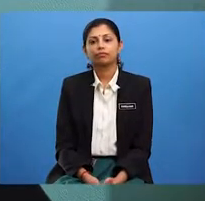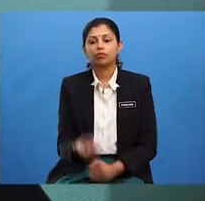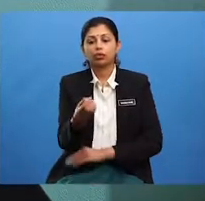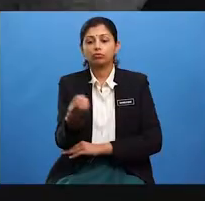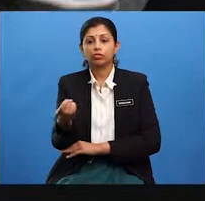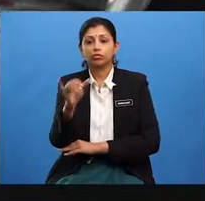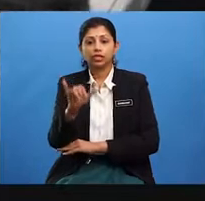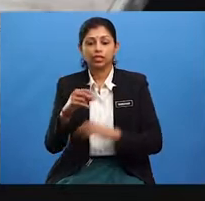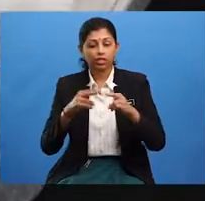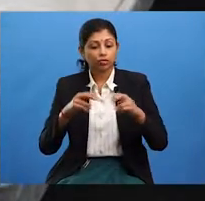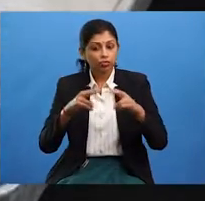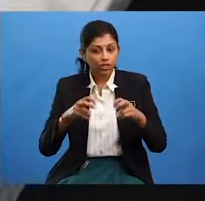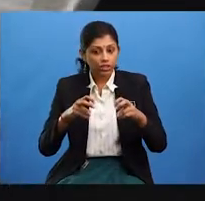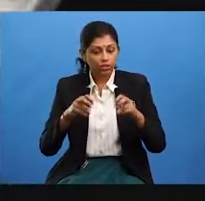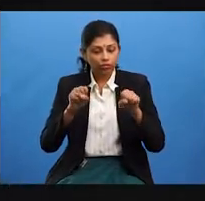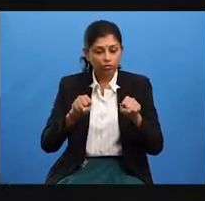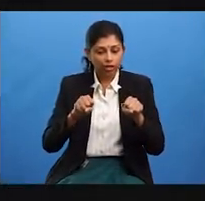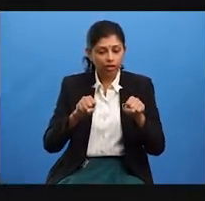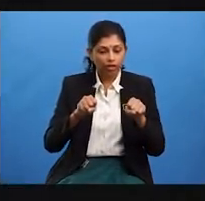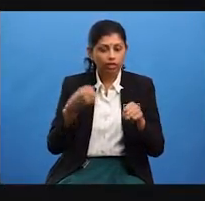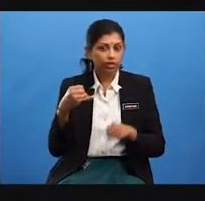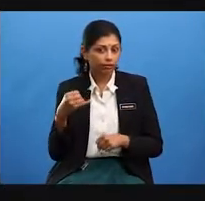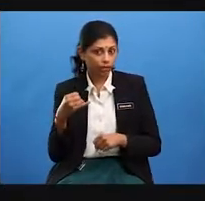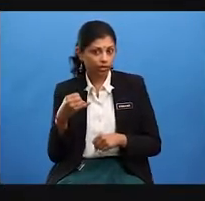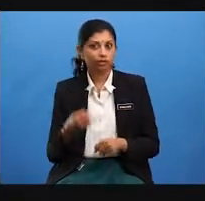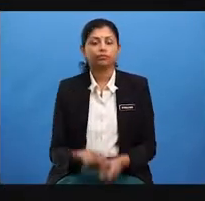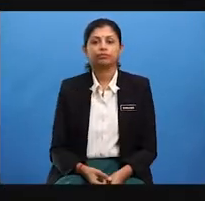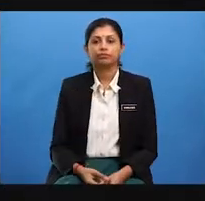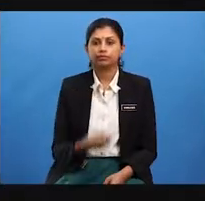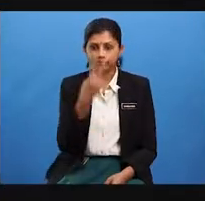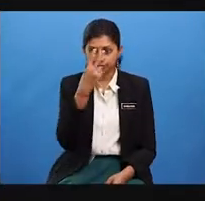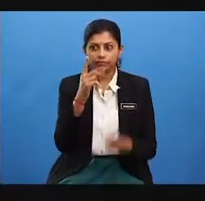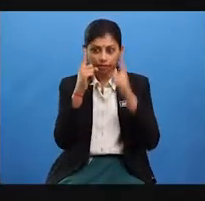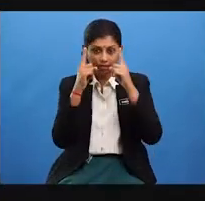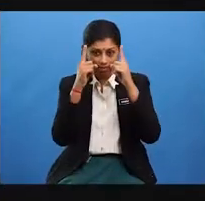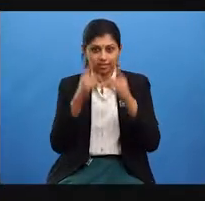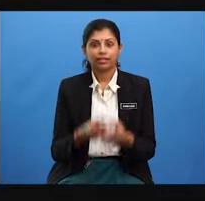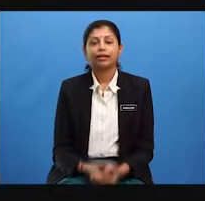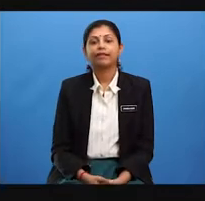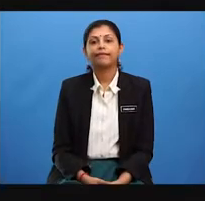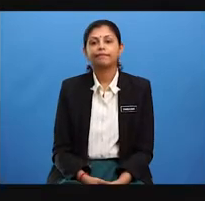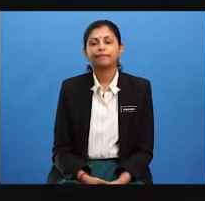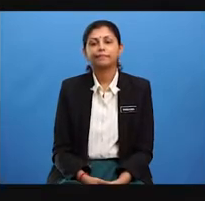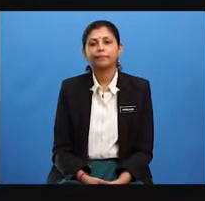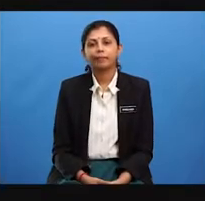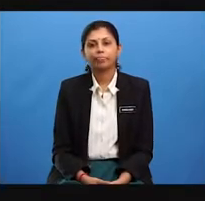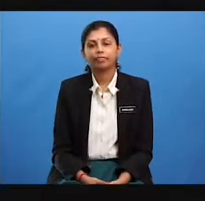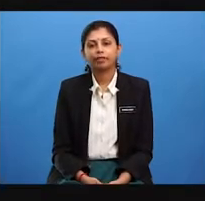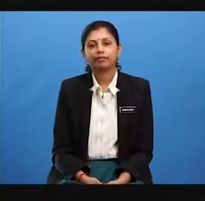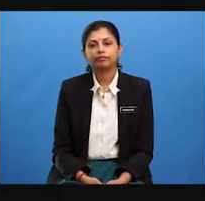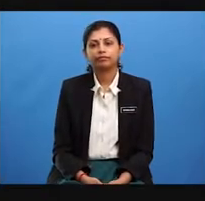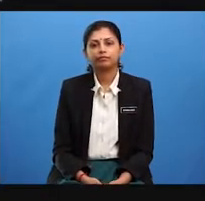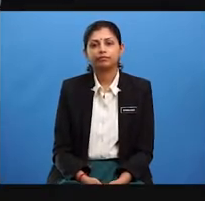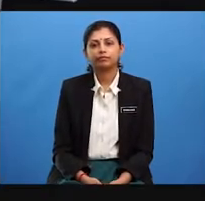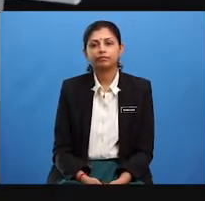adalah belon yang diperbuat daripada getah, beg plastik yang diperbuat daripada